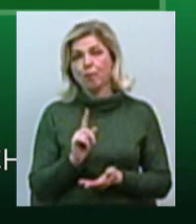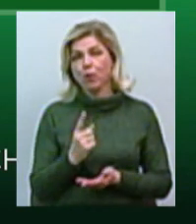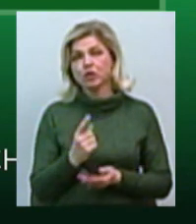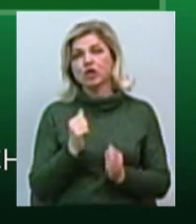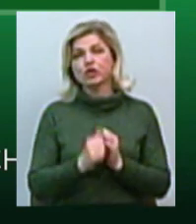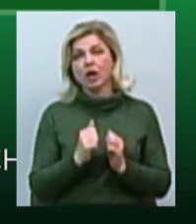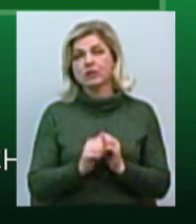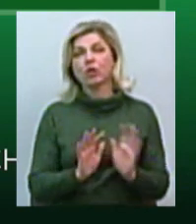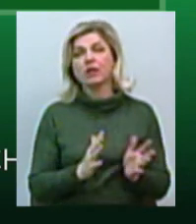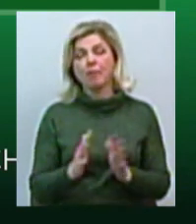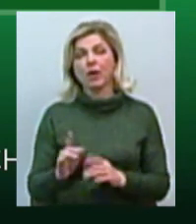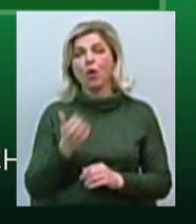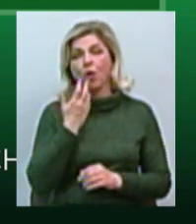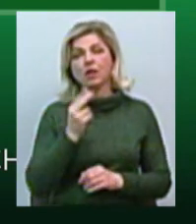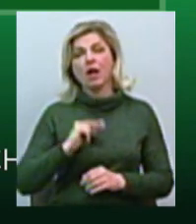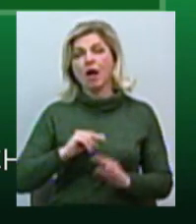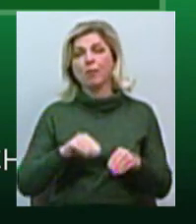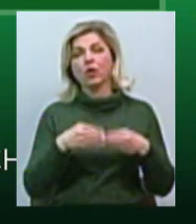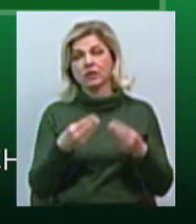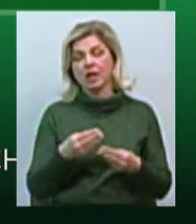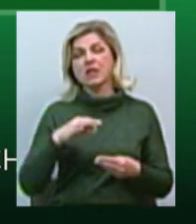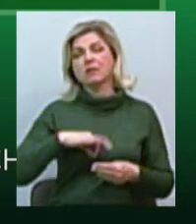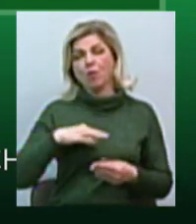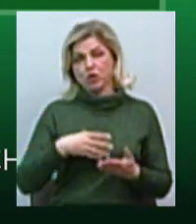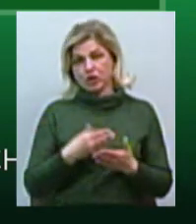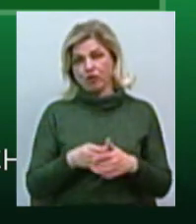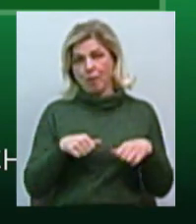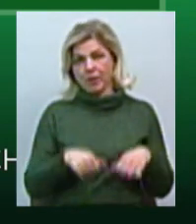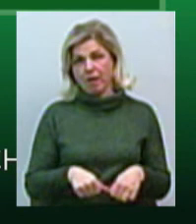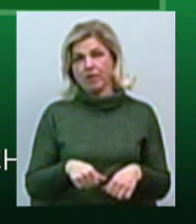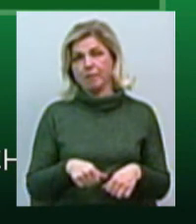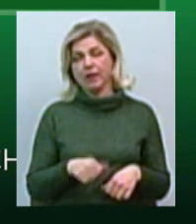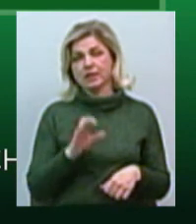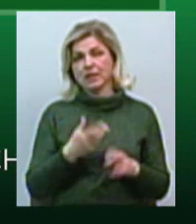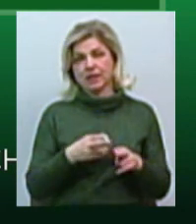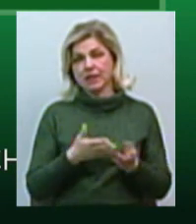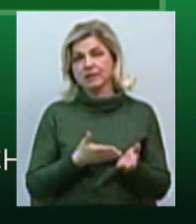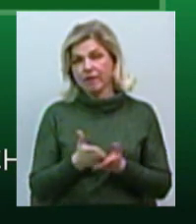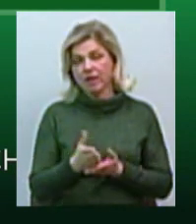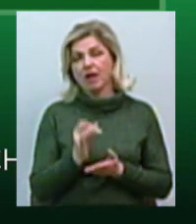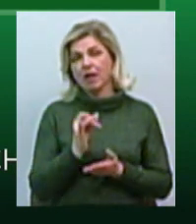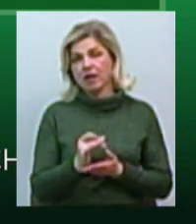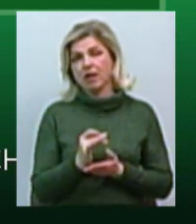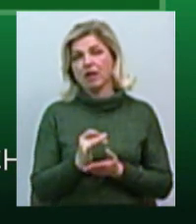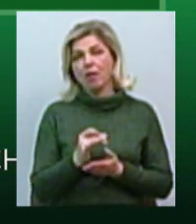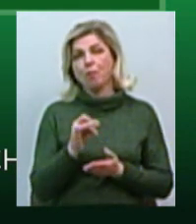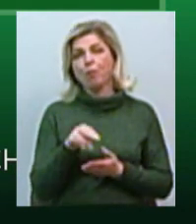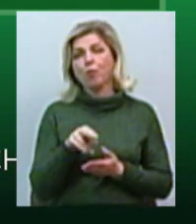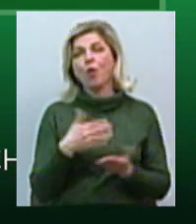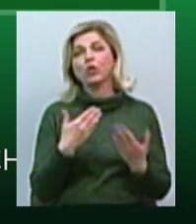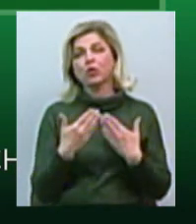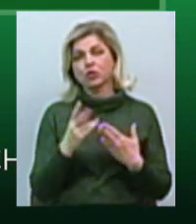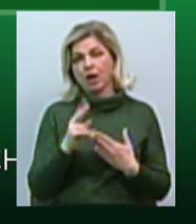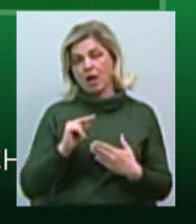часто трапляється, коли роботодавці зловживають своїми правами саме в цій сфері і безпосередньо по відношенню до